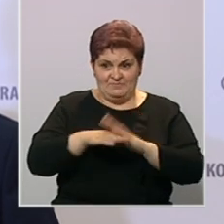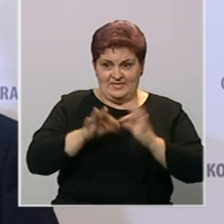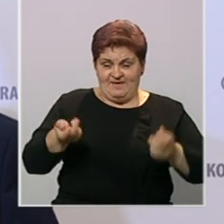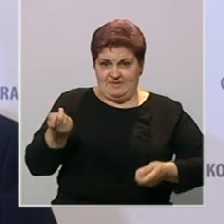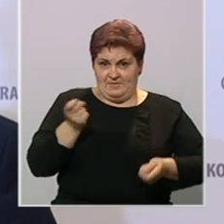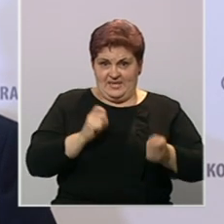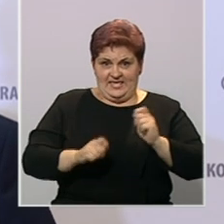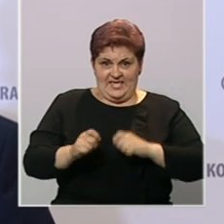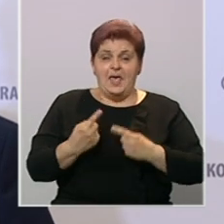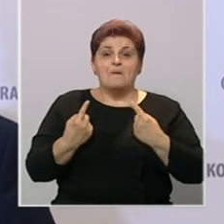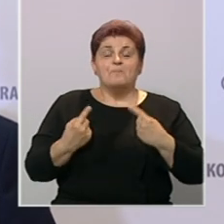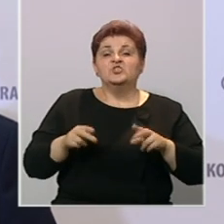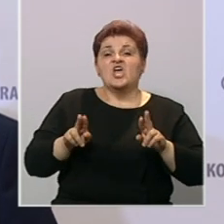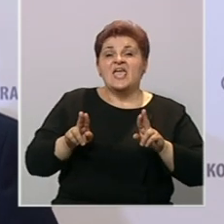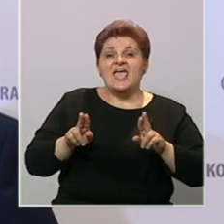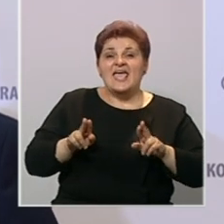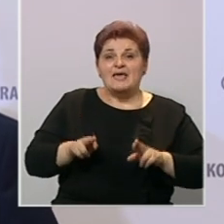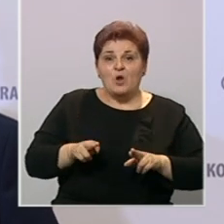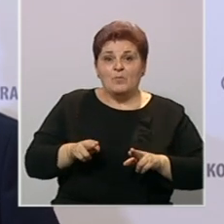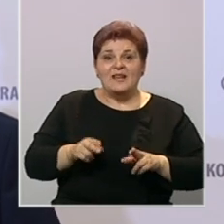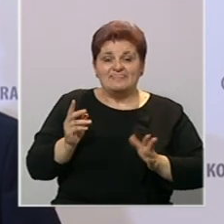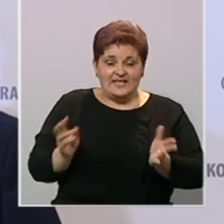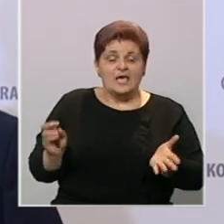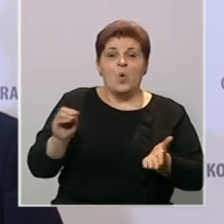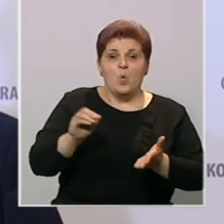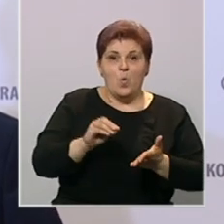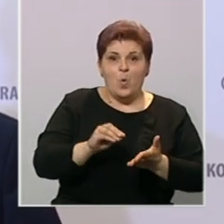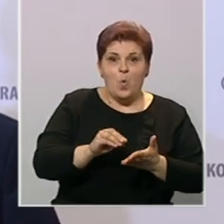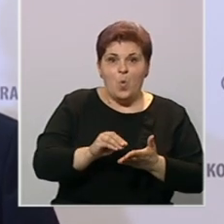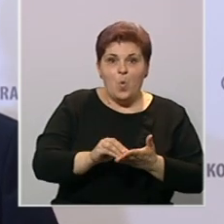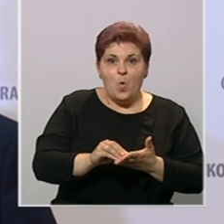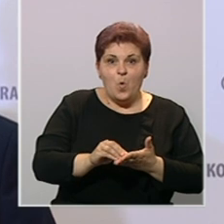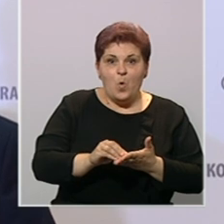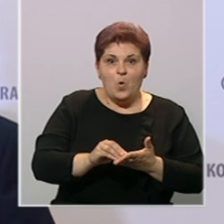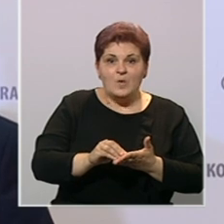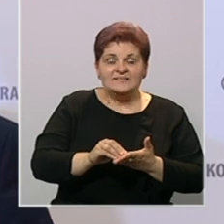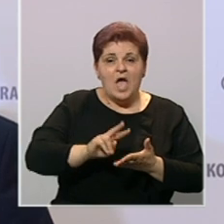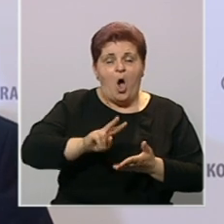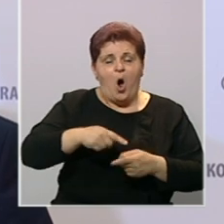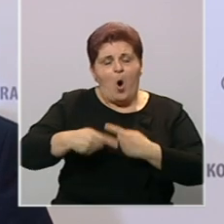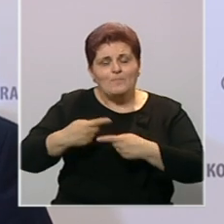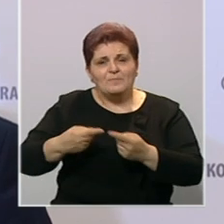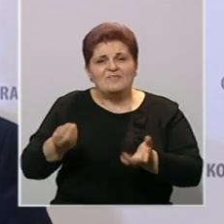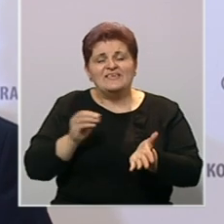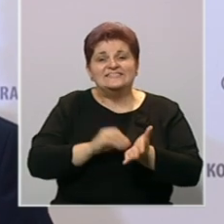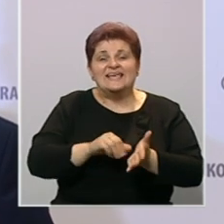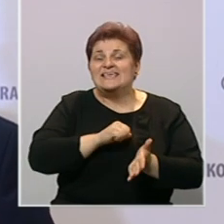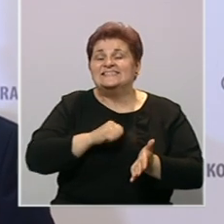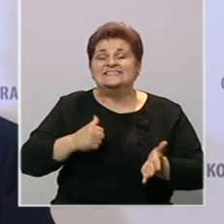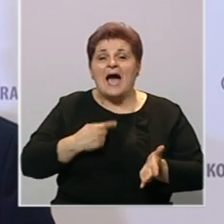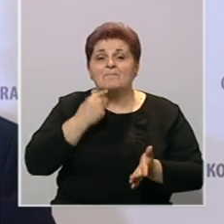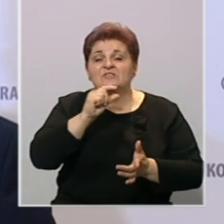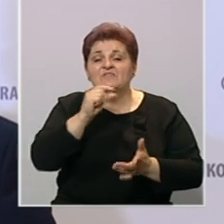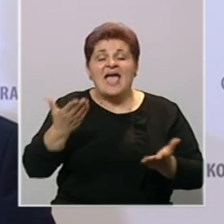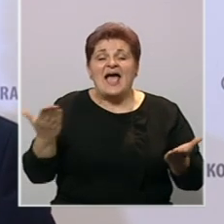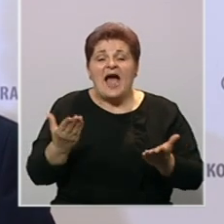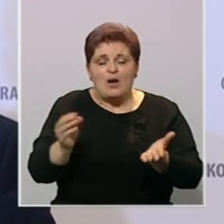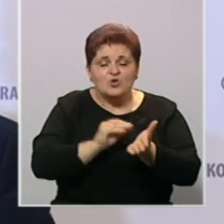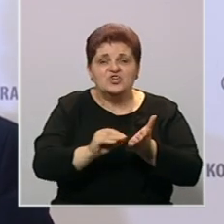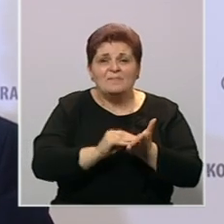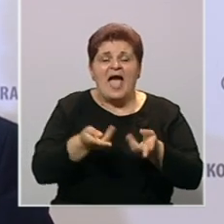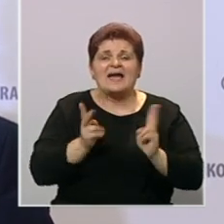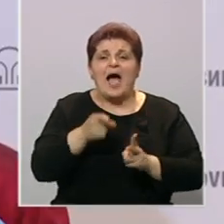nabavkama postoje mogućnosti da se uvede odredba o promjenjivosti cijena, samo nam je potrebna formula koja će definisati način